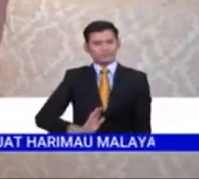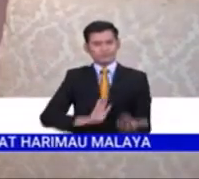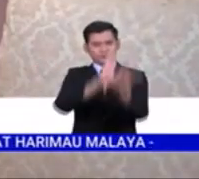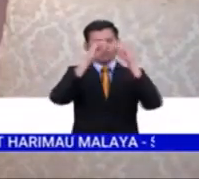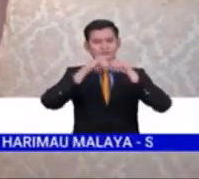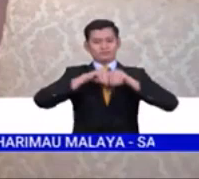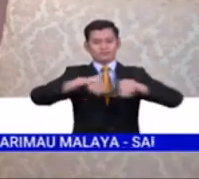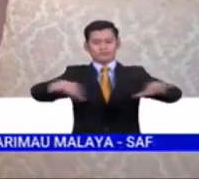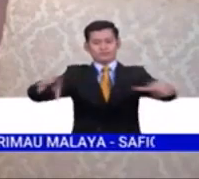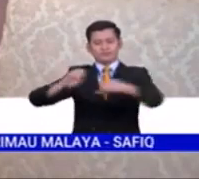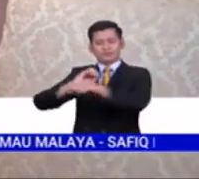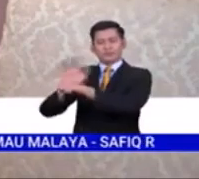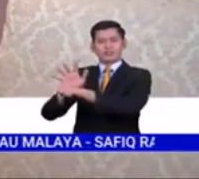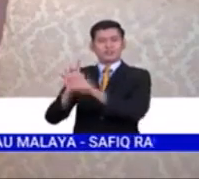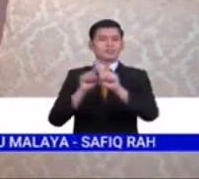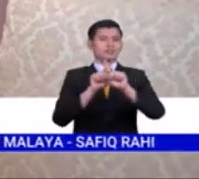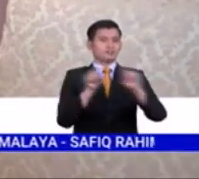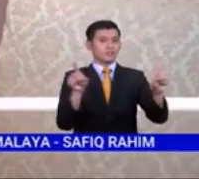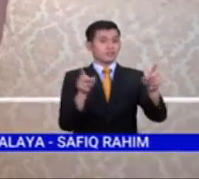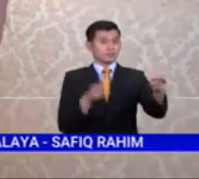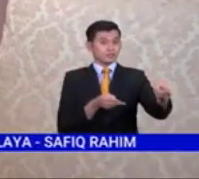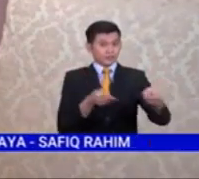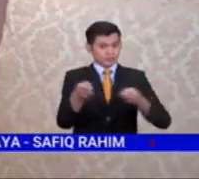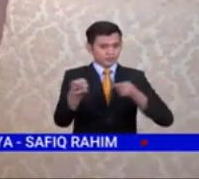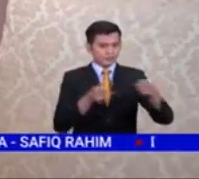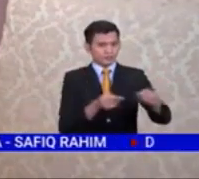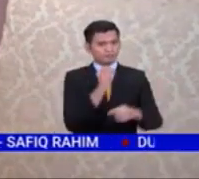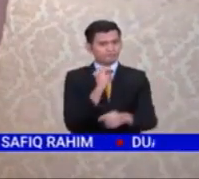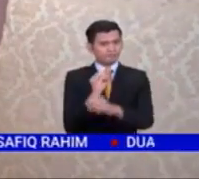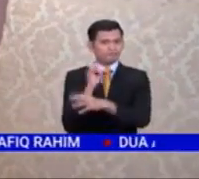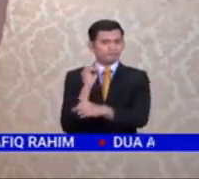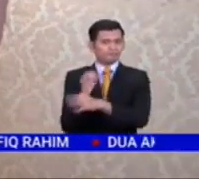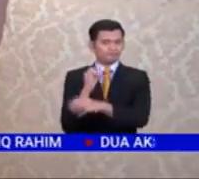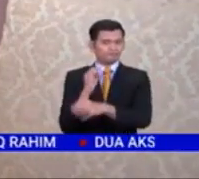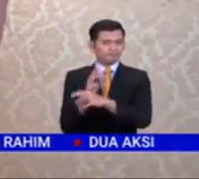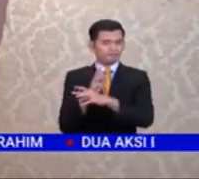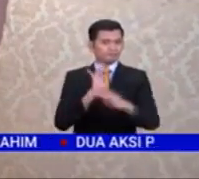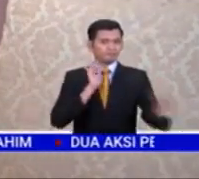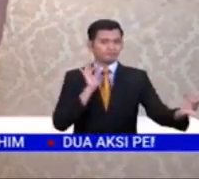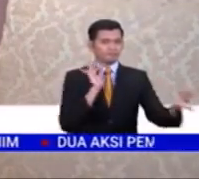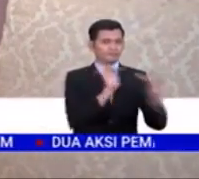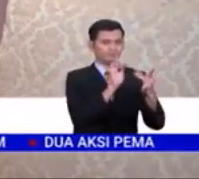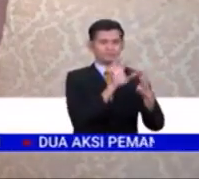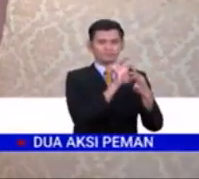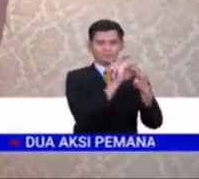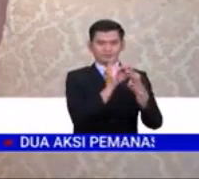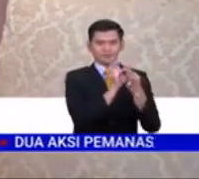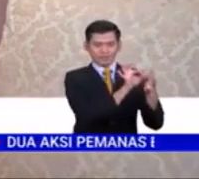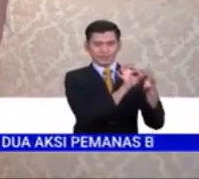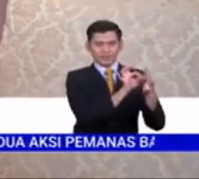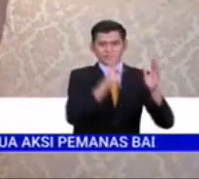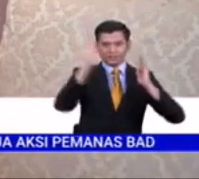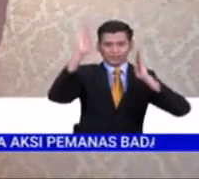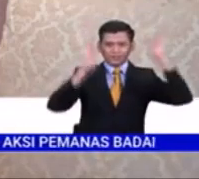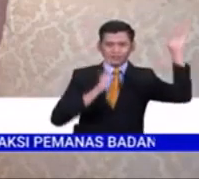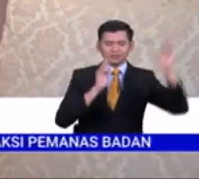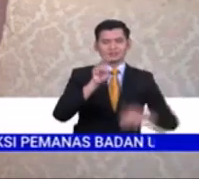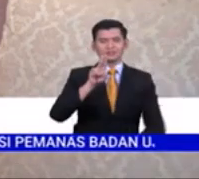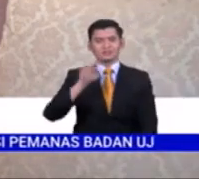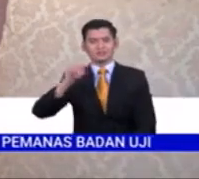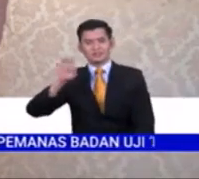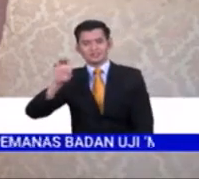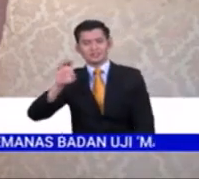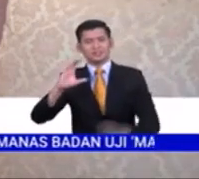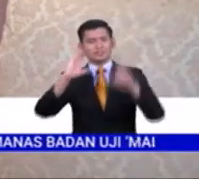COVID-19, tapi usaha-usaha untuk memperkembangkan hubungan dua hala Malaysia dan UAE adalah pada landasan